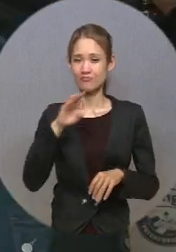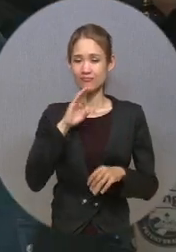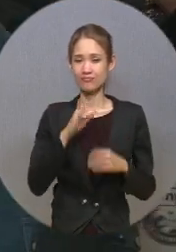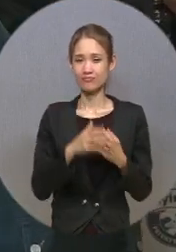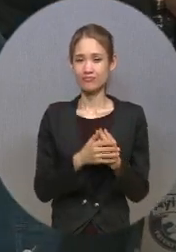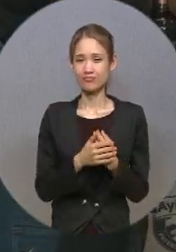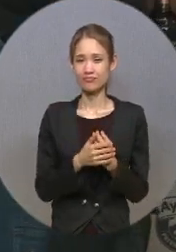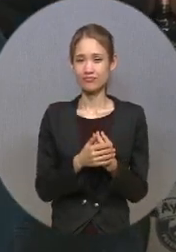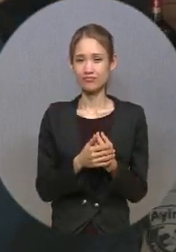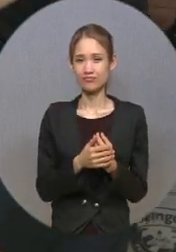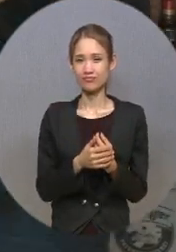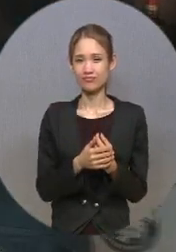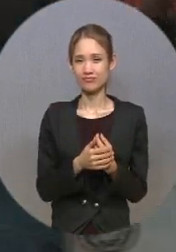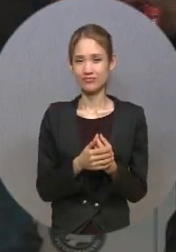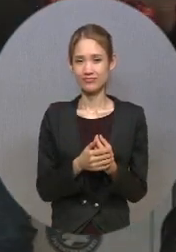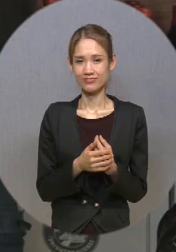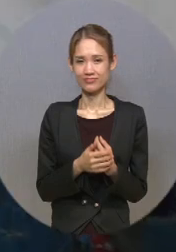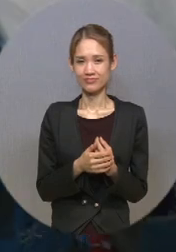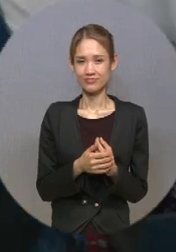그래서